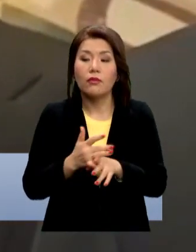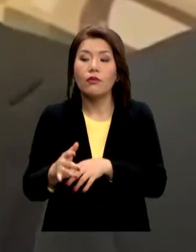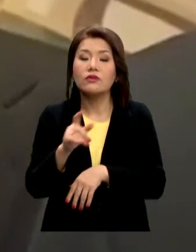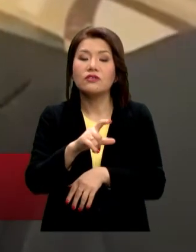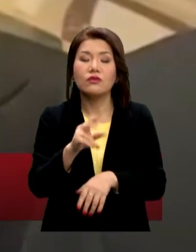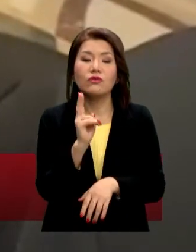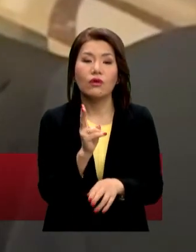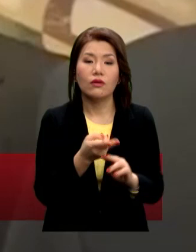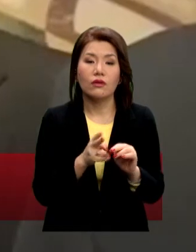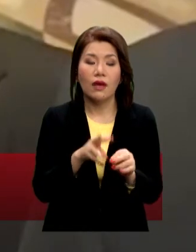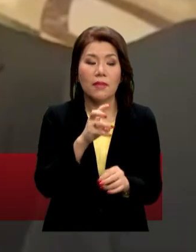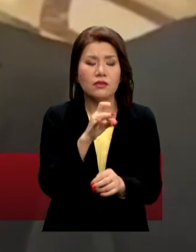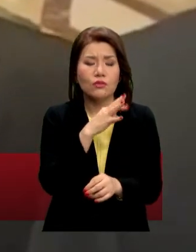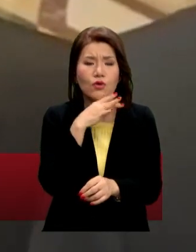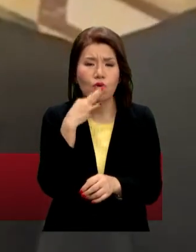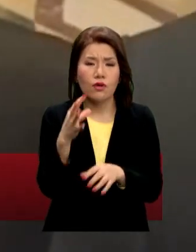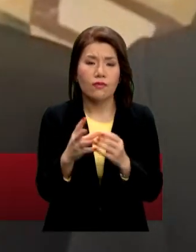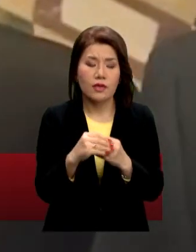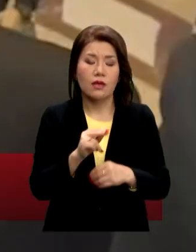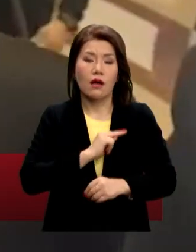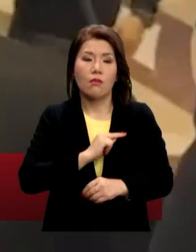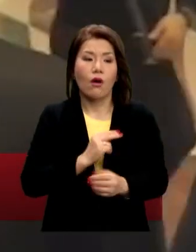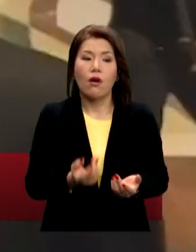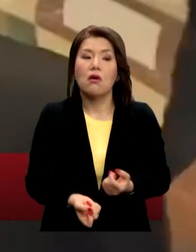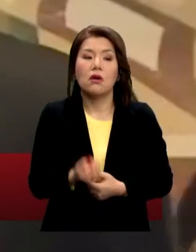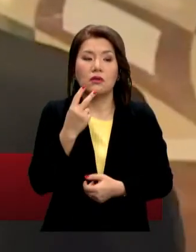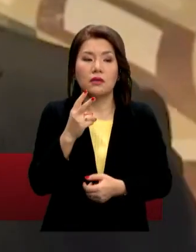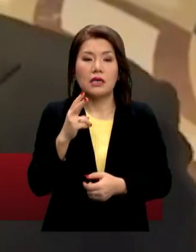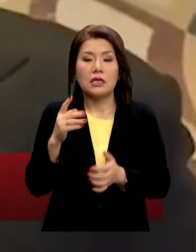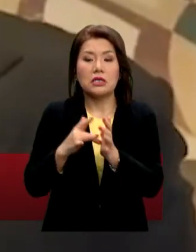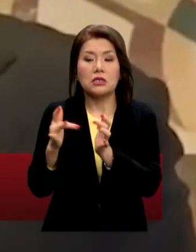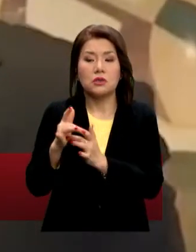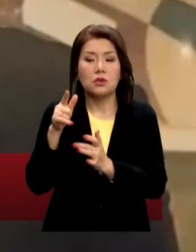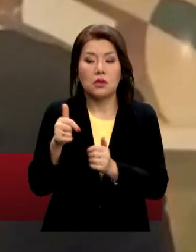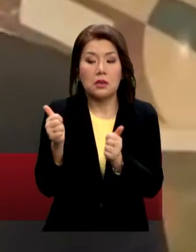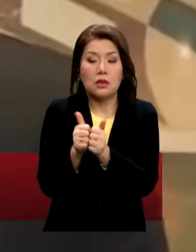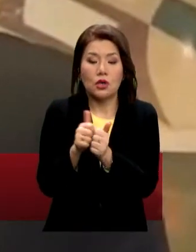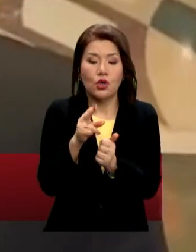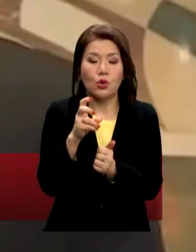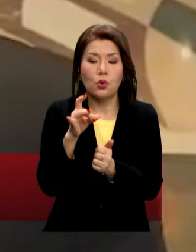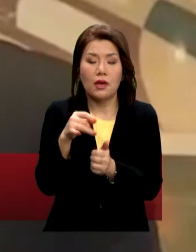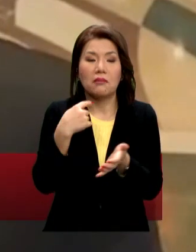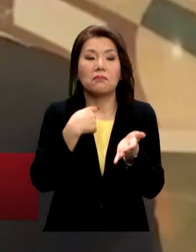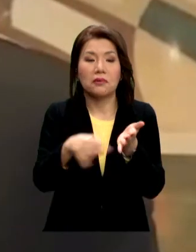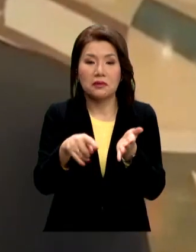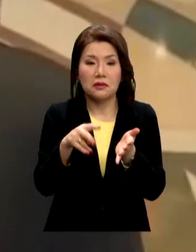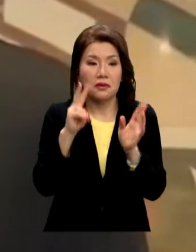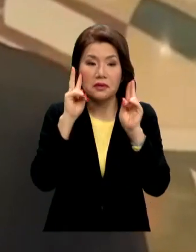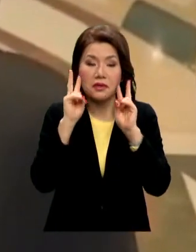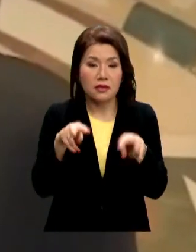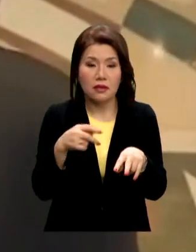тұр? Мәсімовпен бірге көп жыл жұмыс істедік. Бірақ қайдан білесің? Иса Мәсіх қасында отырған Иуданың сатқын екенін білді ме?